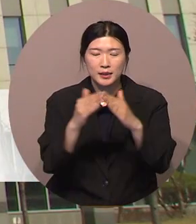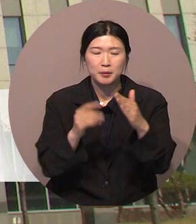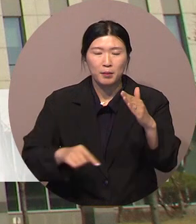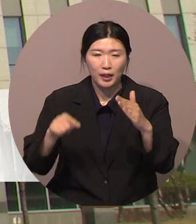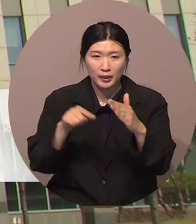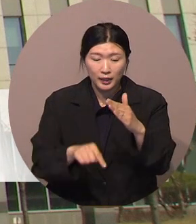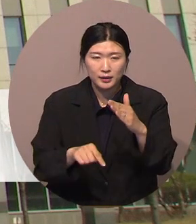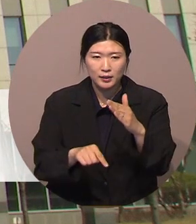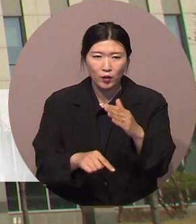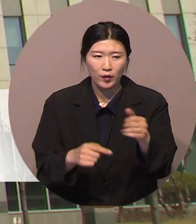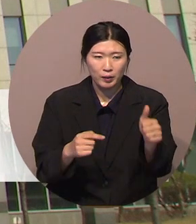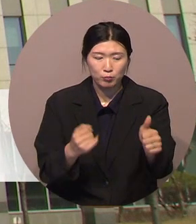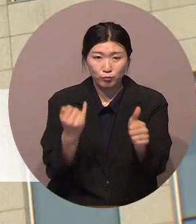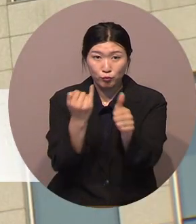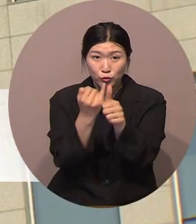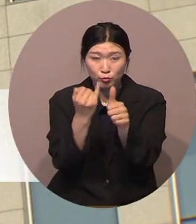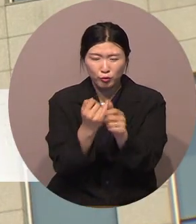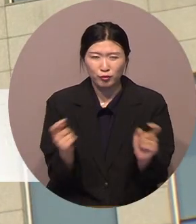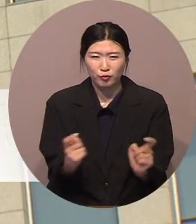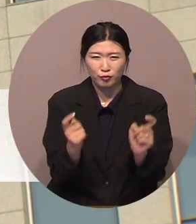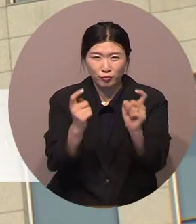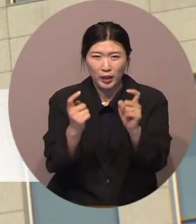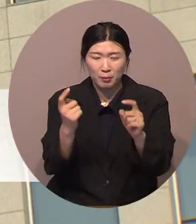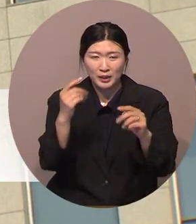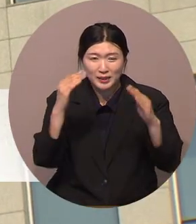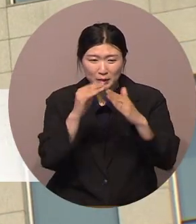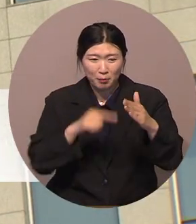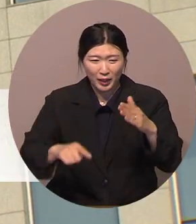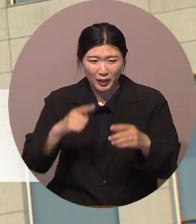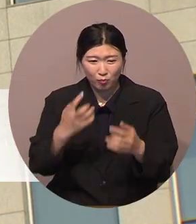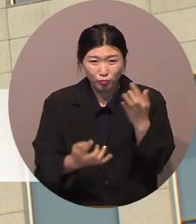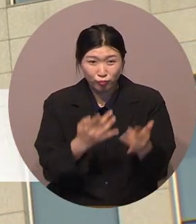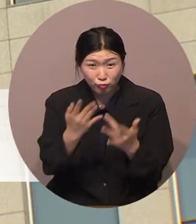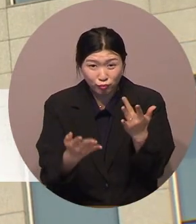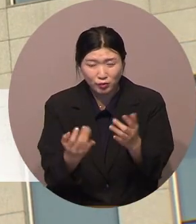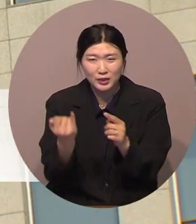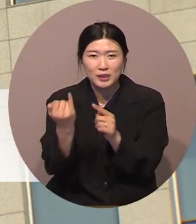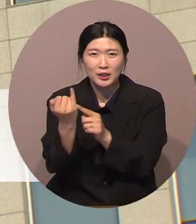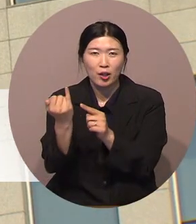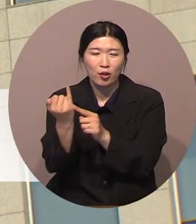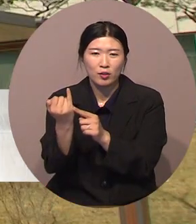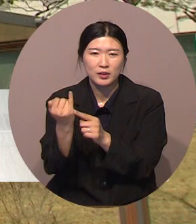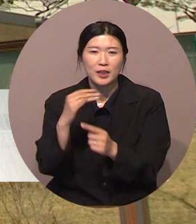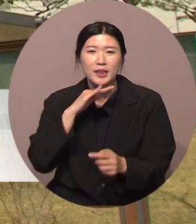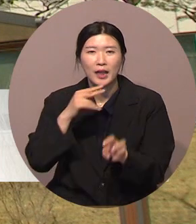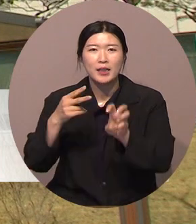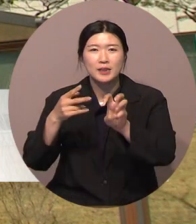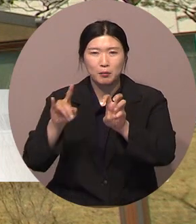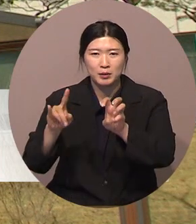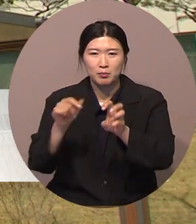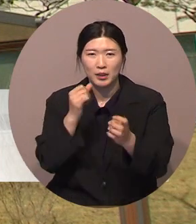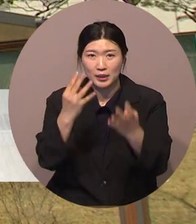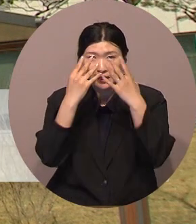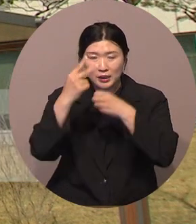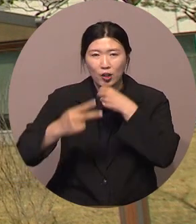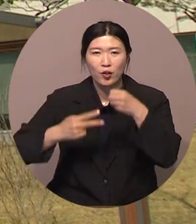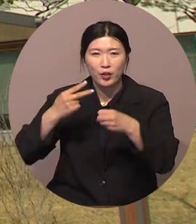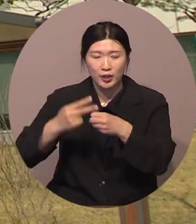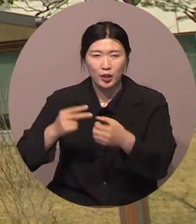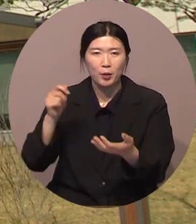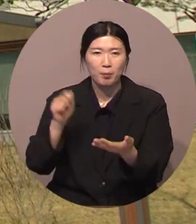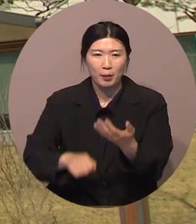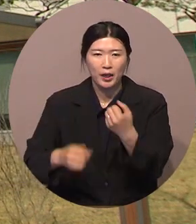원룸에서 남편과 다투다 집에 불을 지른 혐의로 30대 우주베키스탄 여성에게 징역 2년의